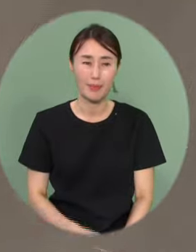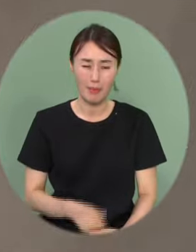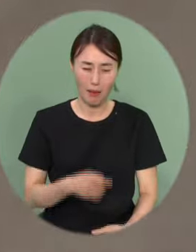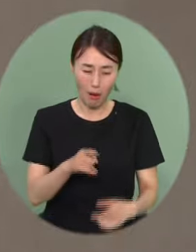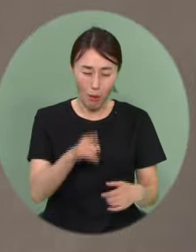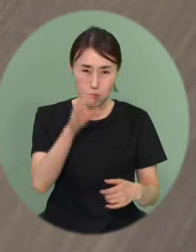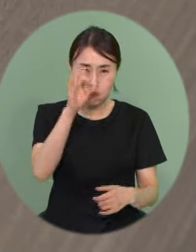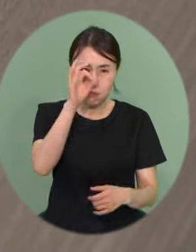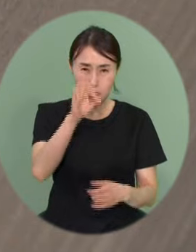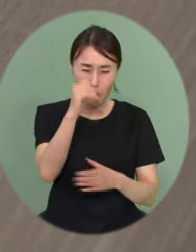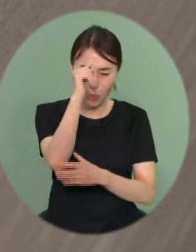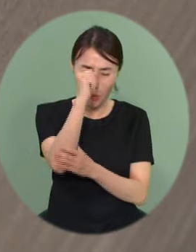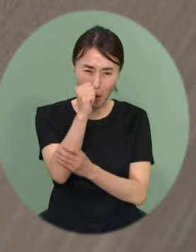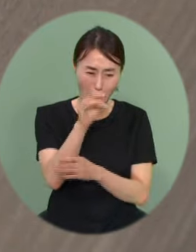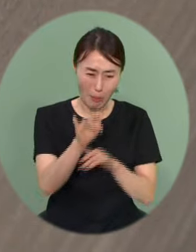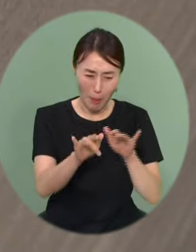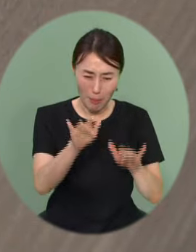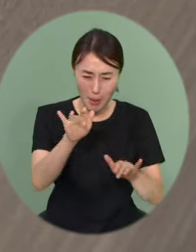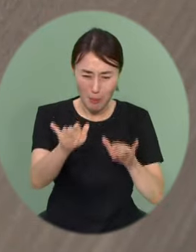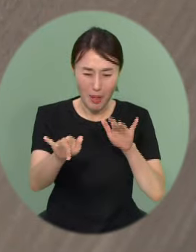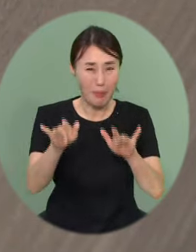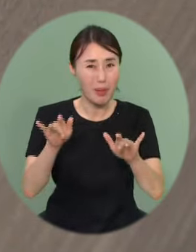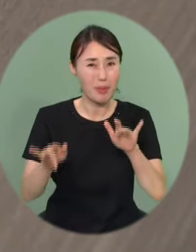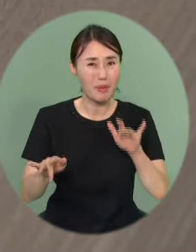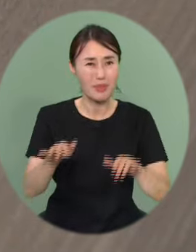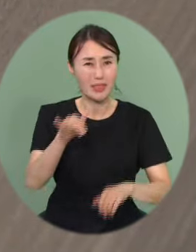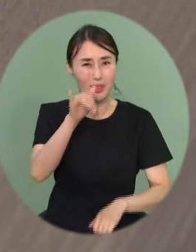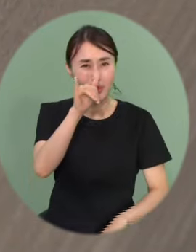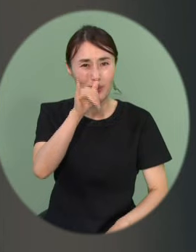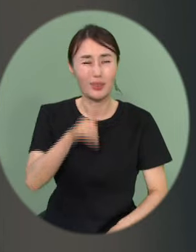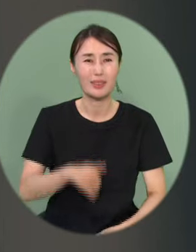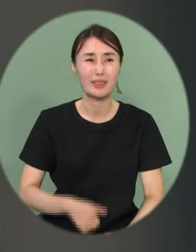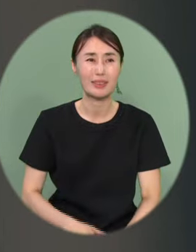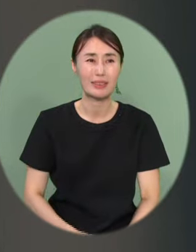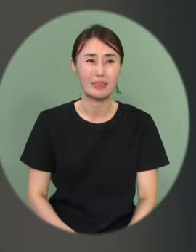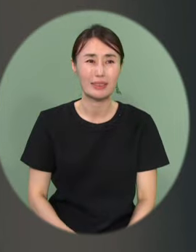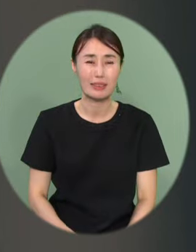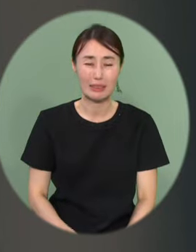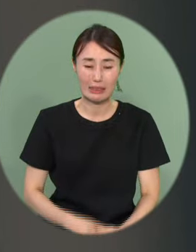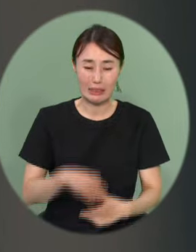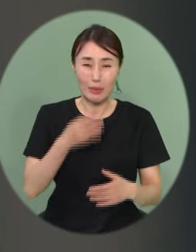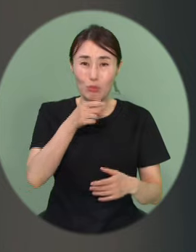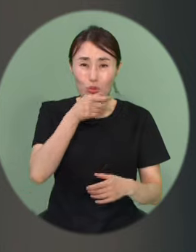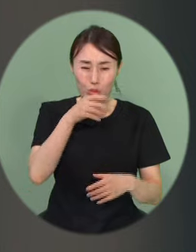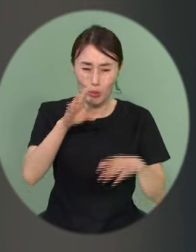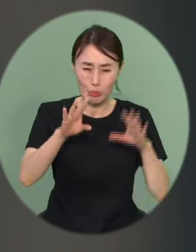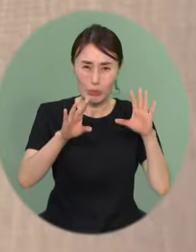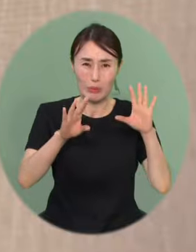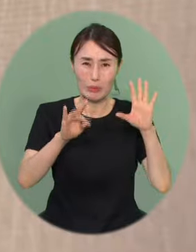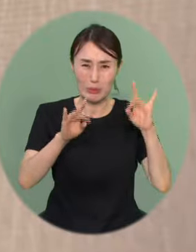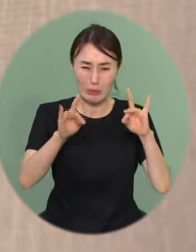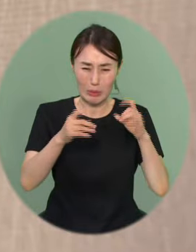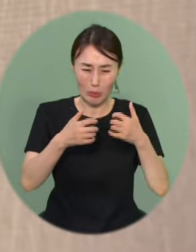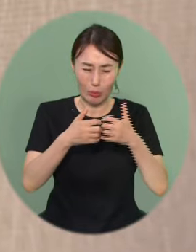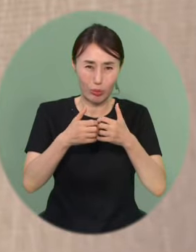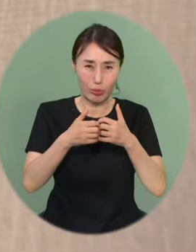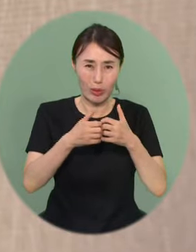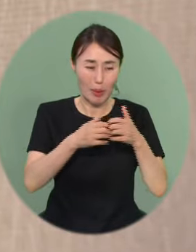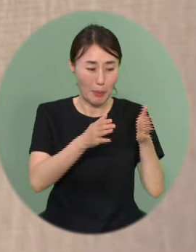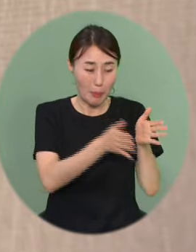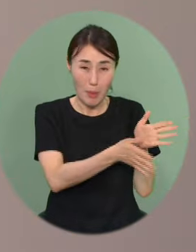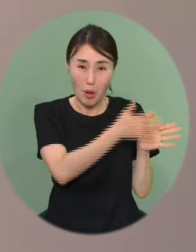선명한 주황빛의 곰팡이가 바닥에 덕지덕지 붙어 있습니다. 습기가 가득한 벽에 검은